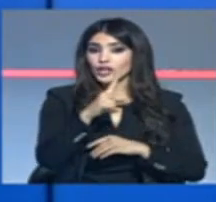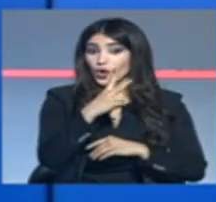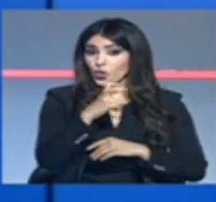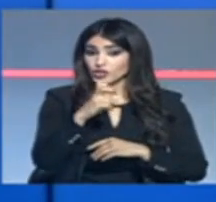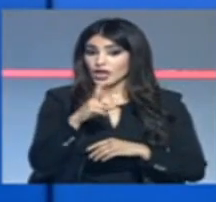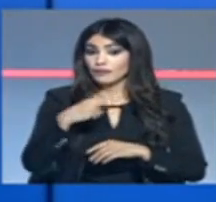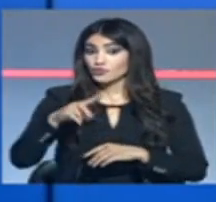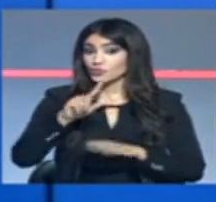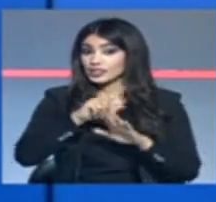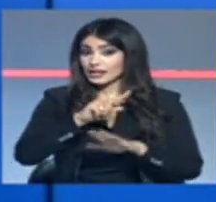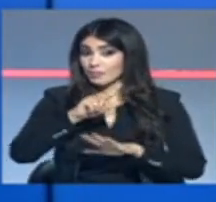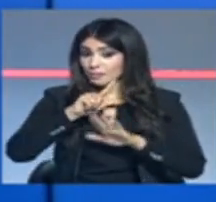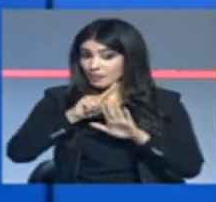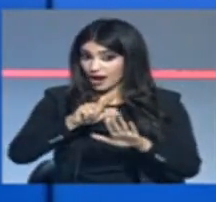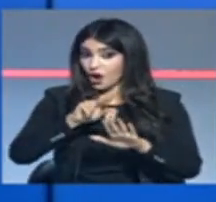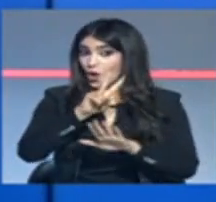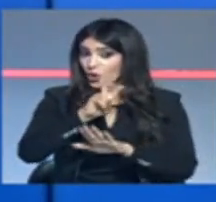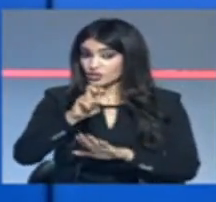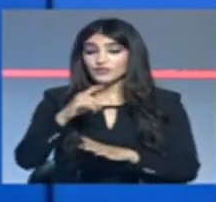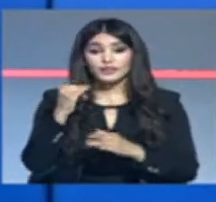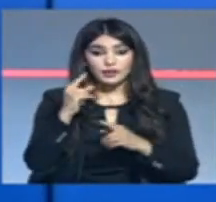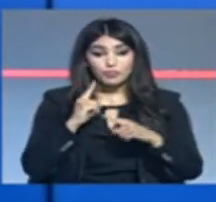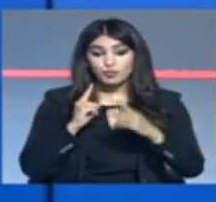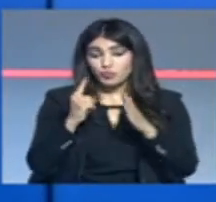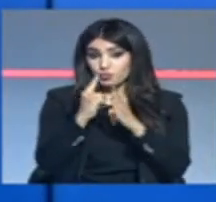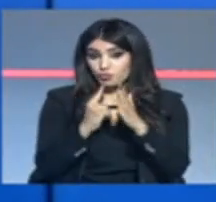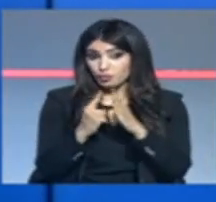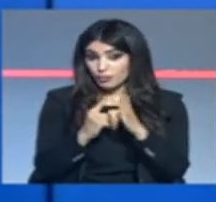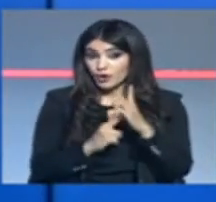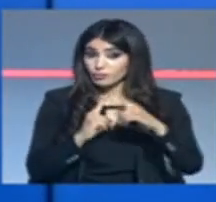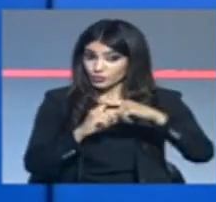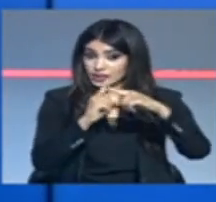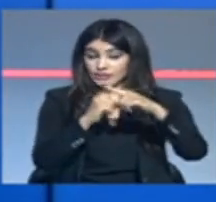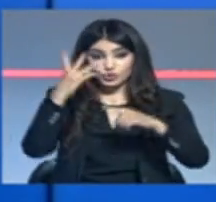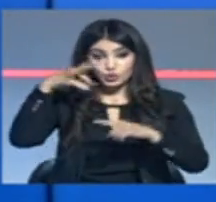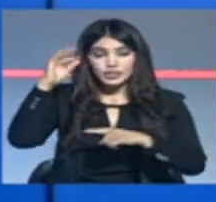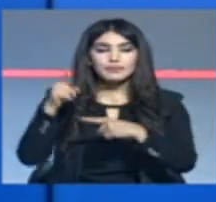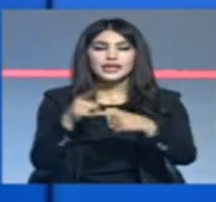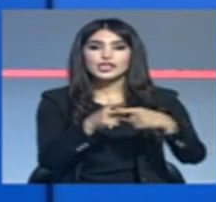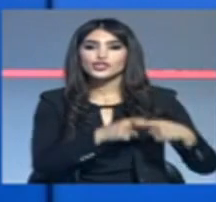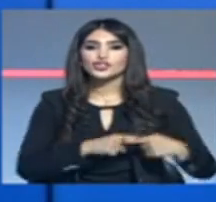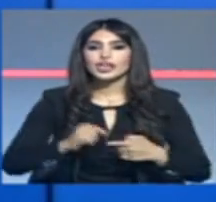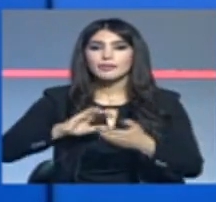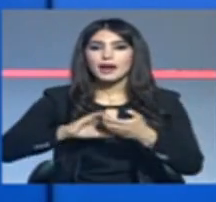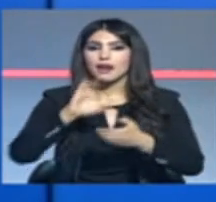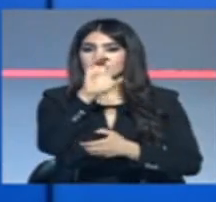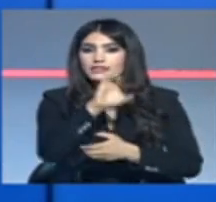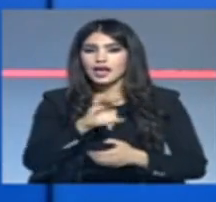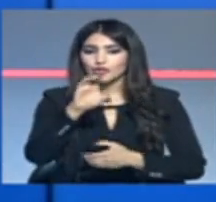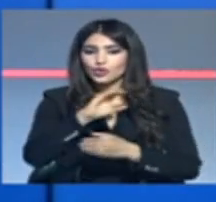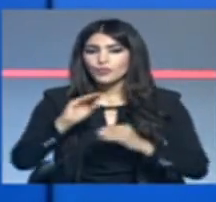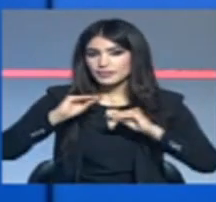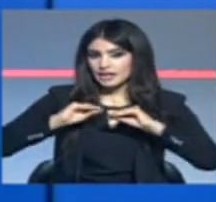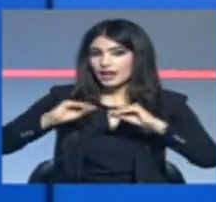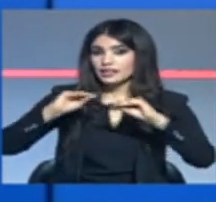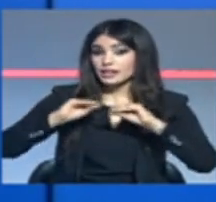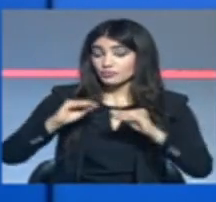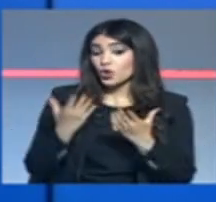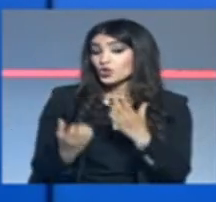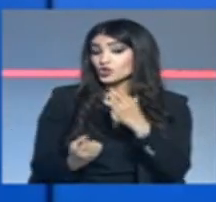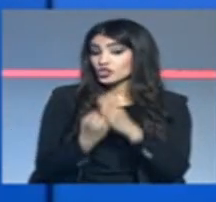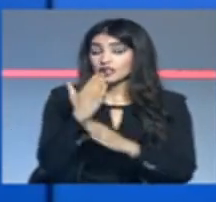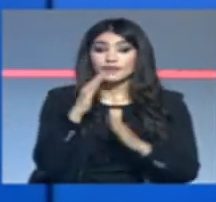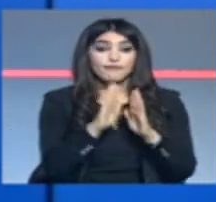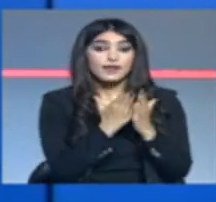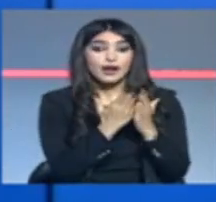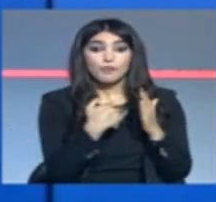2021-2027 في امتيازات كبيرة لتونس، باش نحاولوا تكون عندنا ديما صفة الشريك اللي باش تعطينا امتيازات. أما راهو نحب نقول جديد في